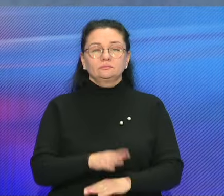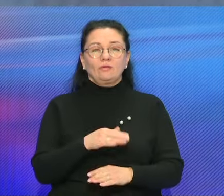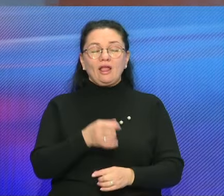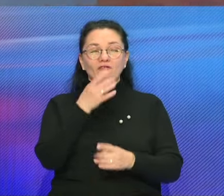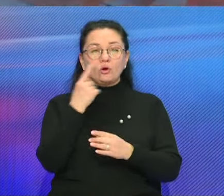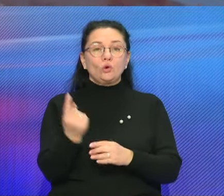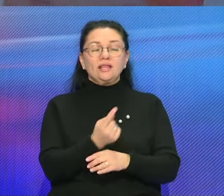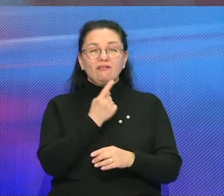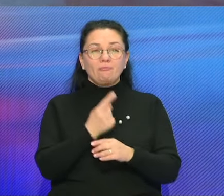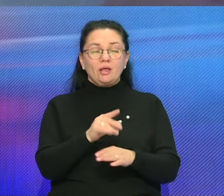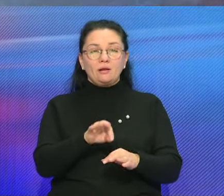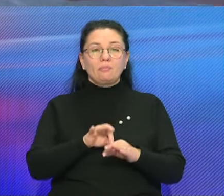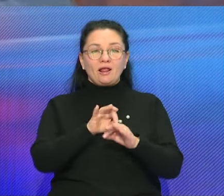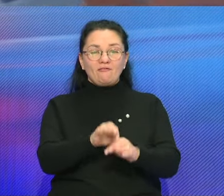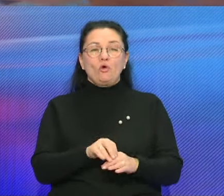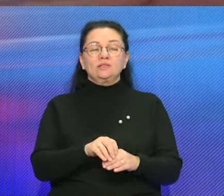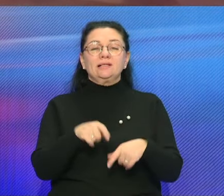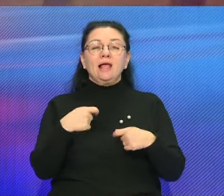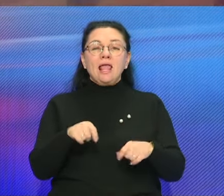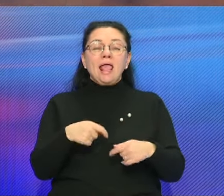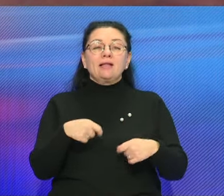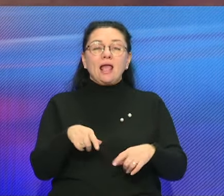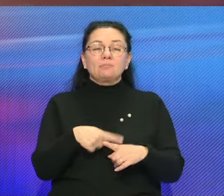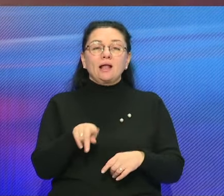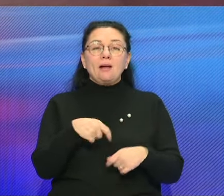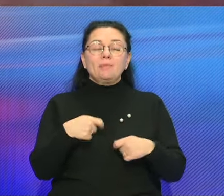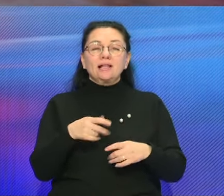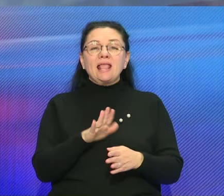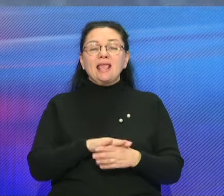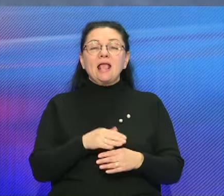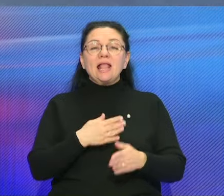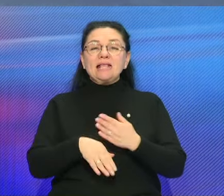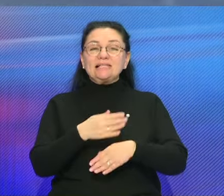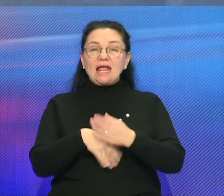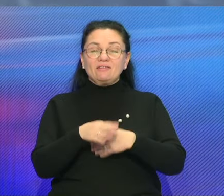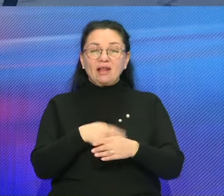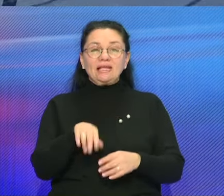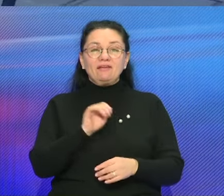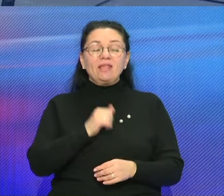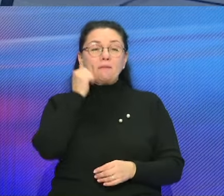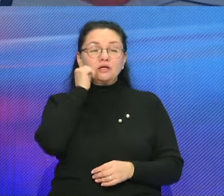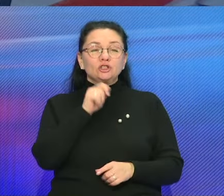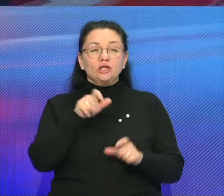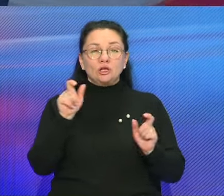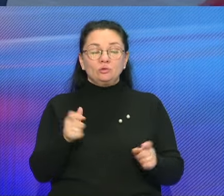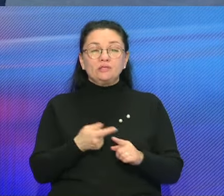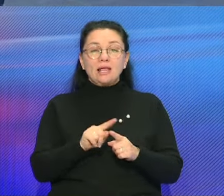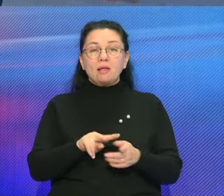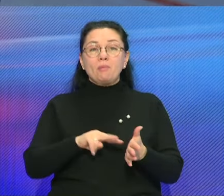У грудня упершыню прайшоў кірмаш вакансій для пажылых людзей і людзей з інваліднасцю. Мерапрыемства праводзілася ў